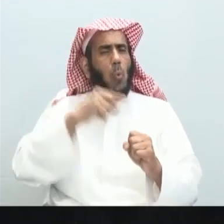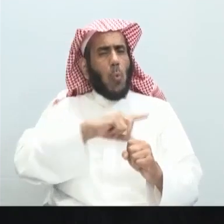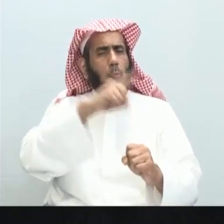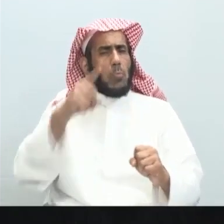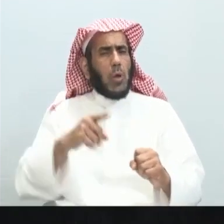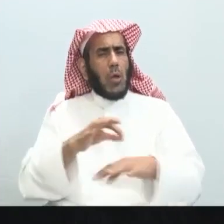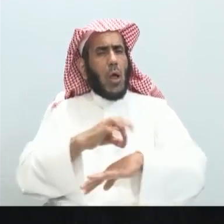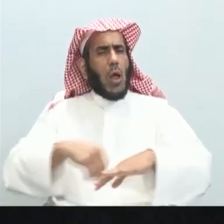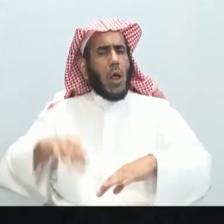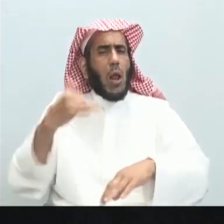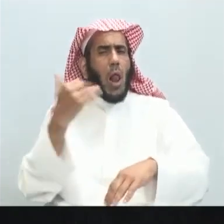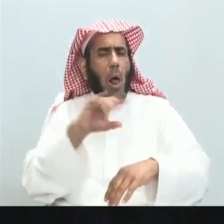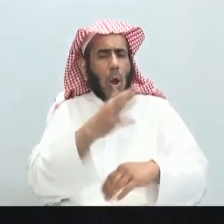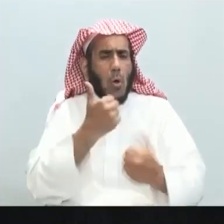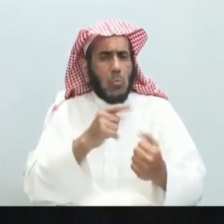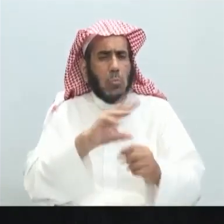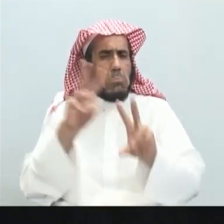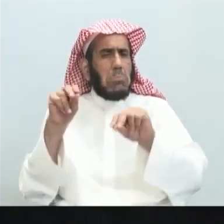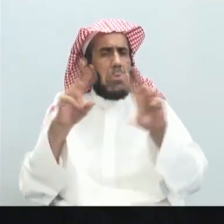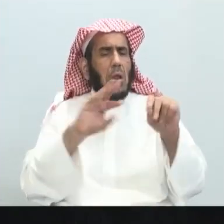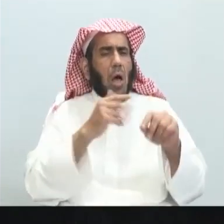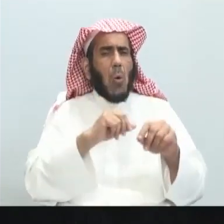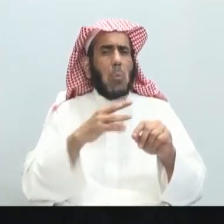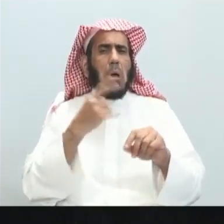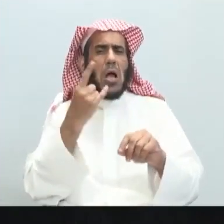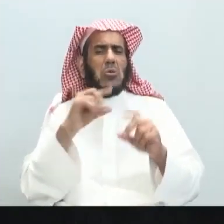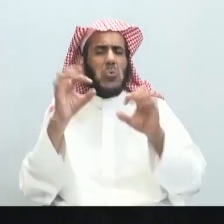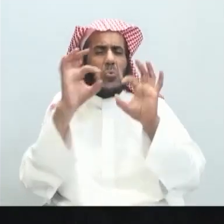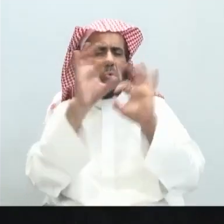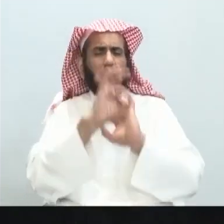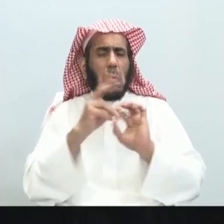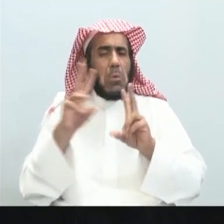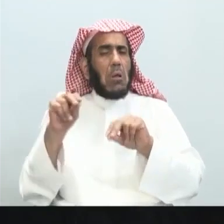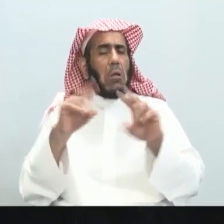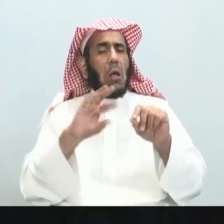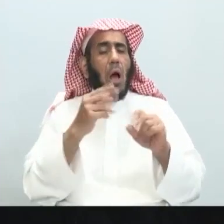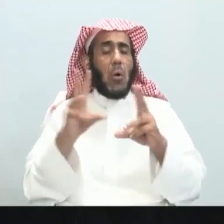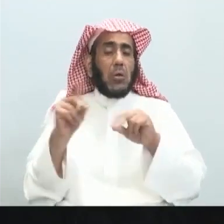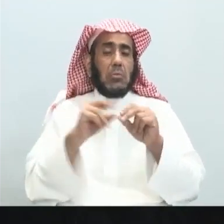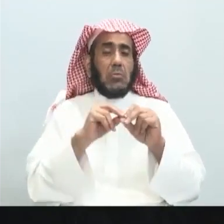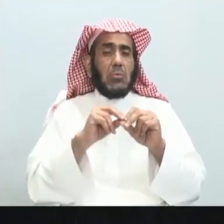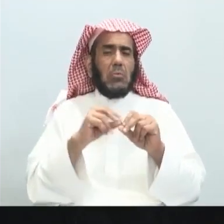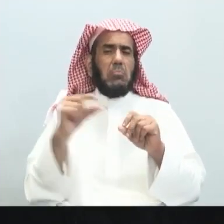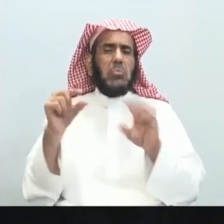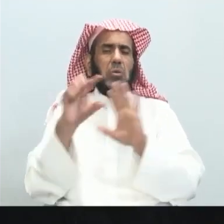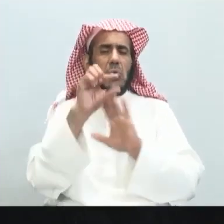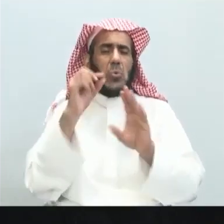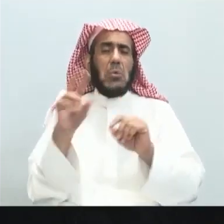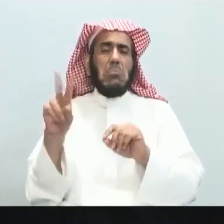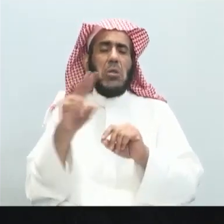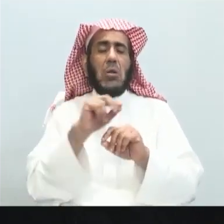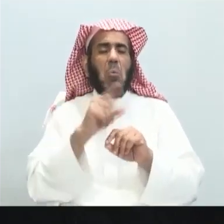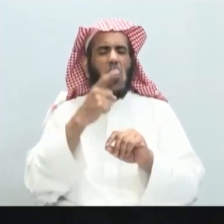العرب ان ياتوا بمثله او ياتوا بعشر سور مثله وان ياتوا كذلك بسوره مثله